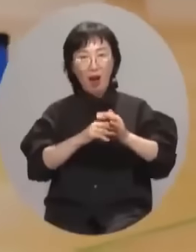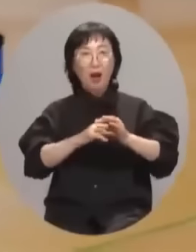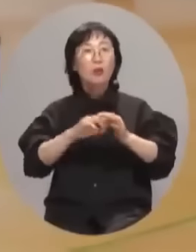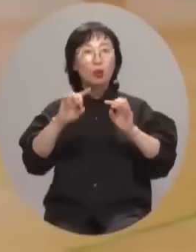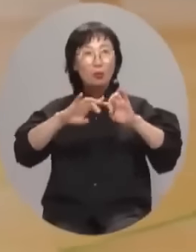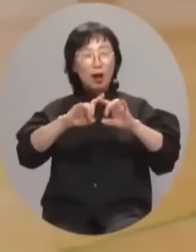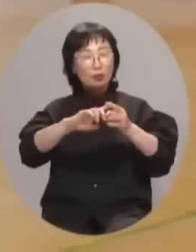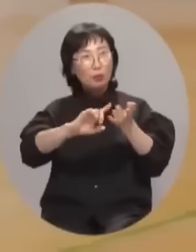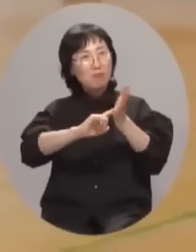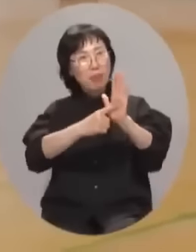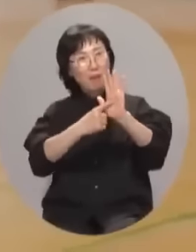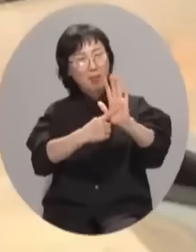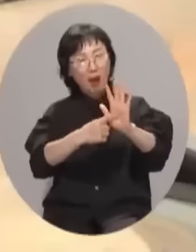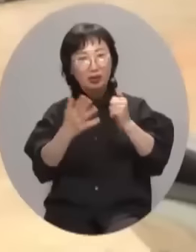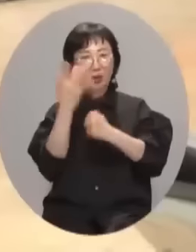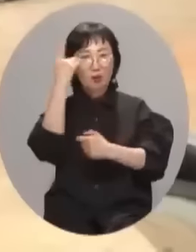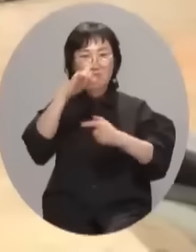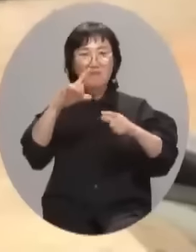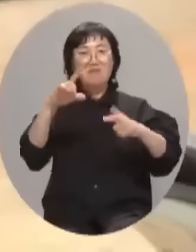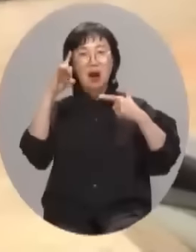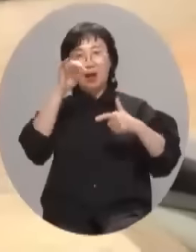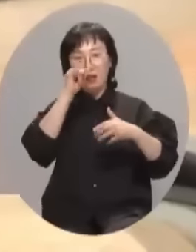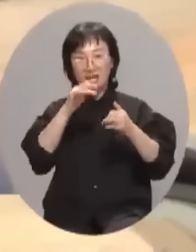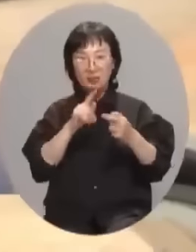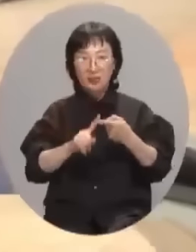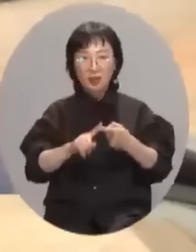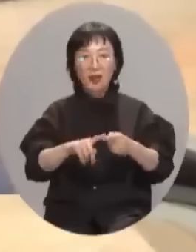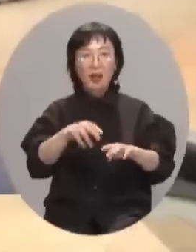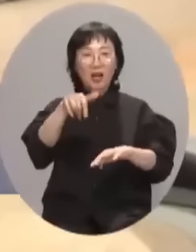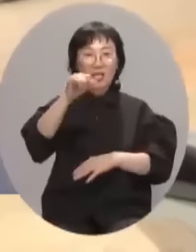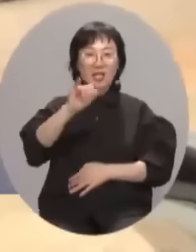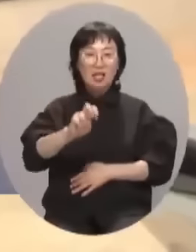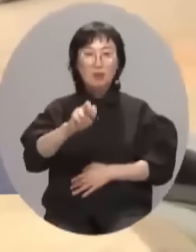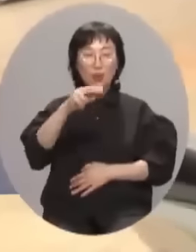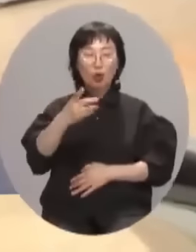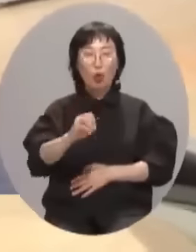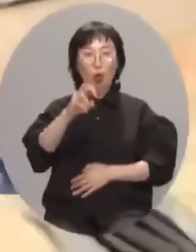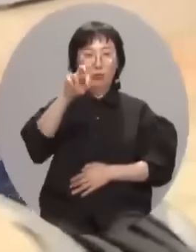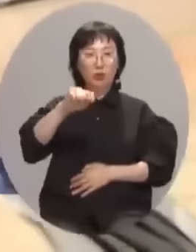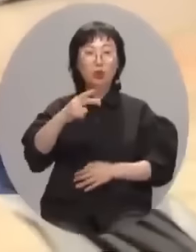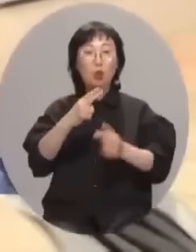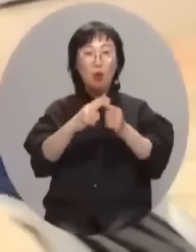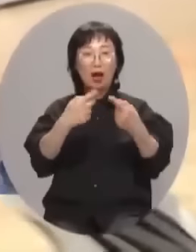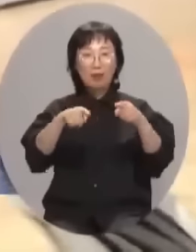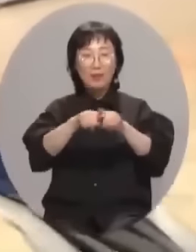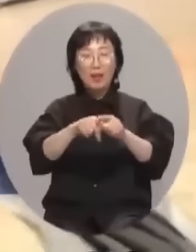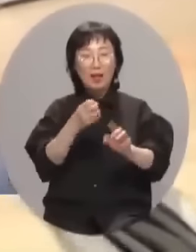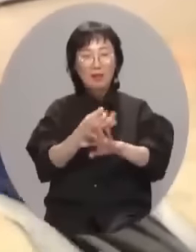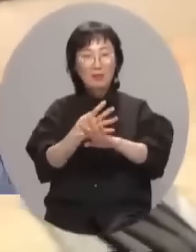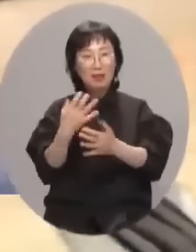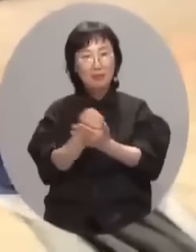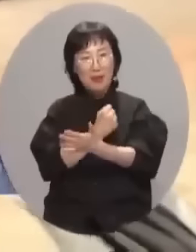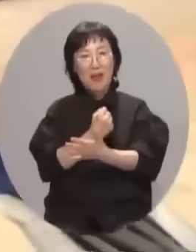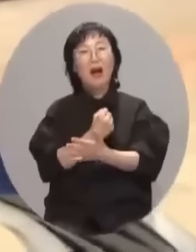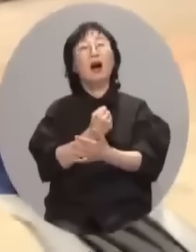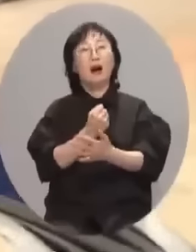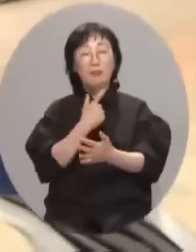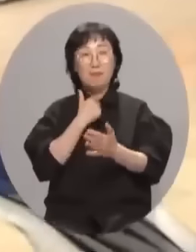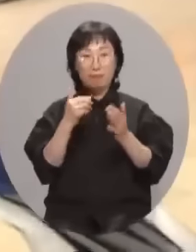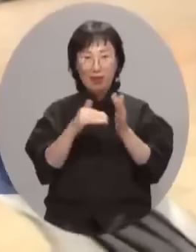인지도도 높습니다과 함께 달 기억 있 딴 분이